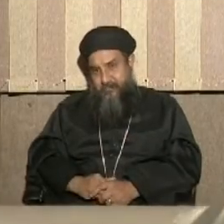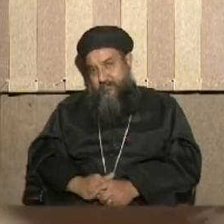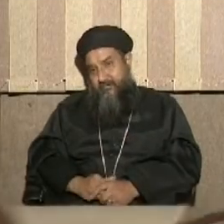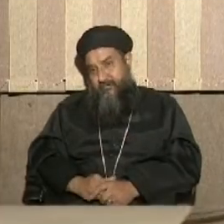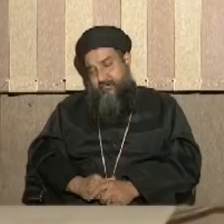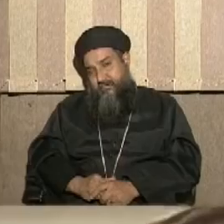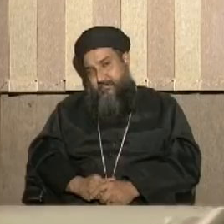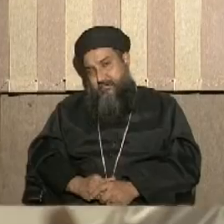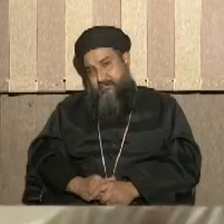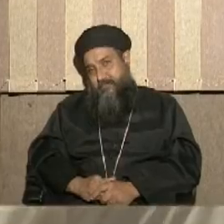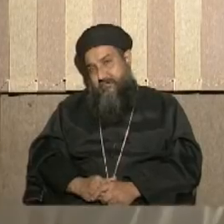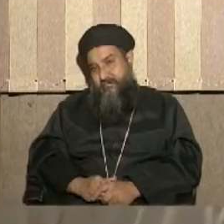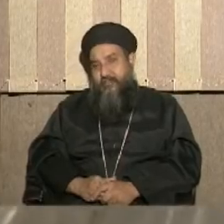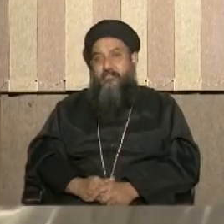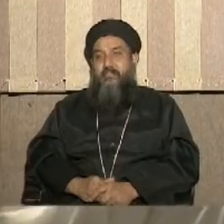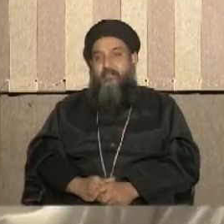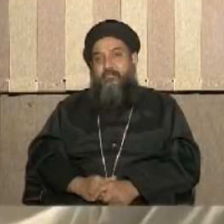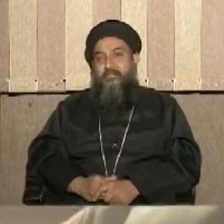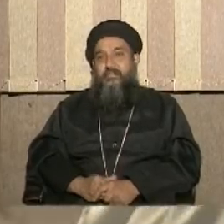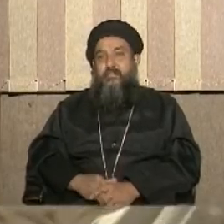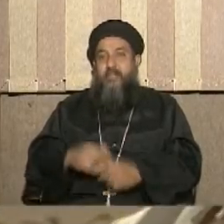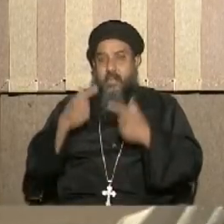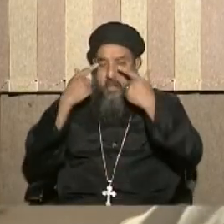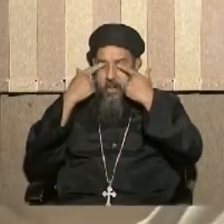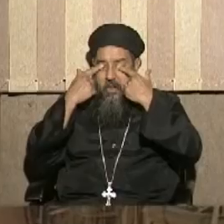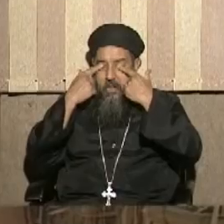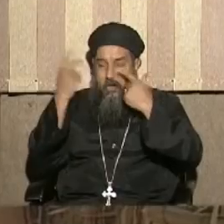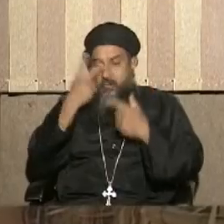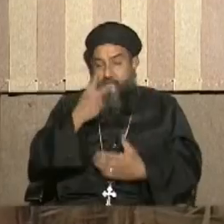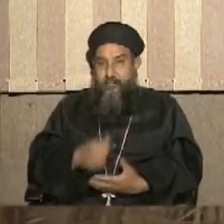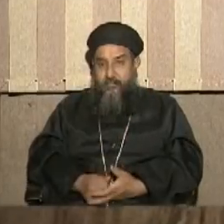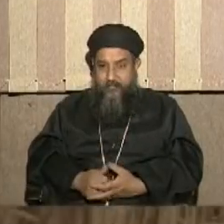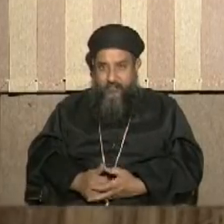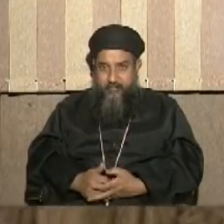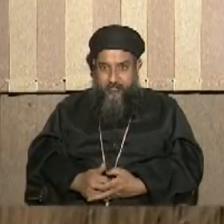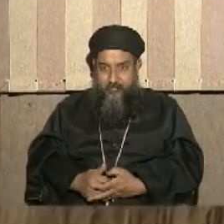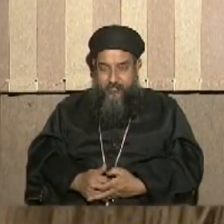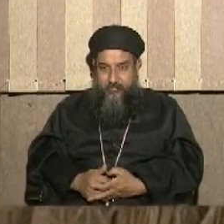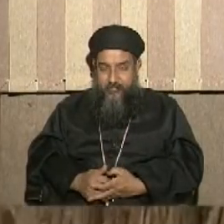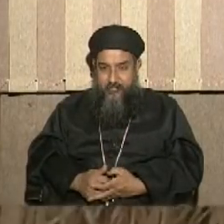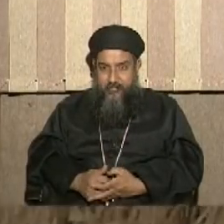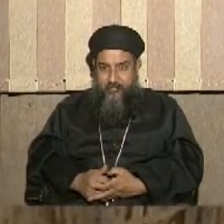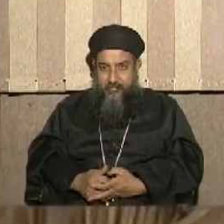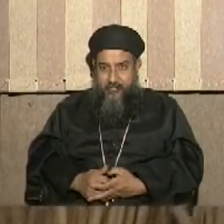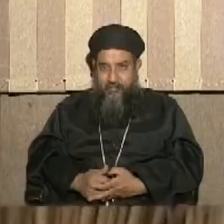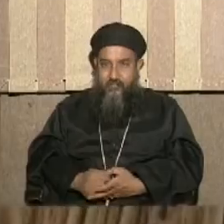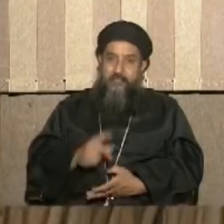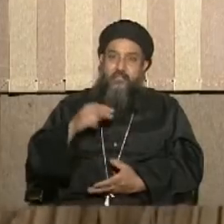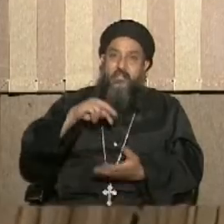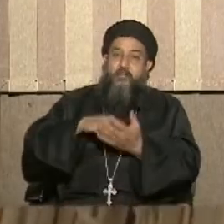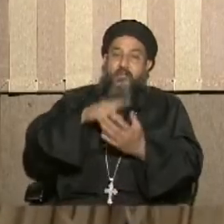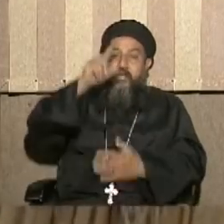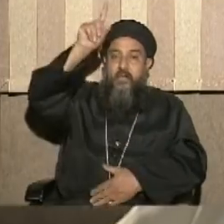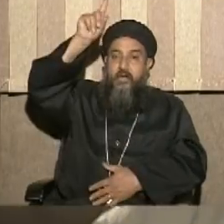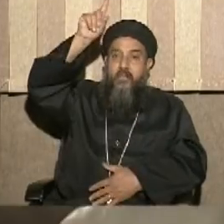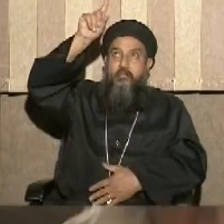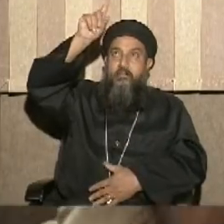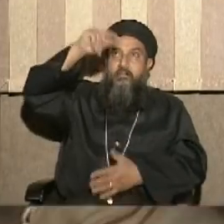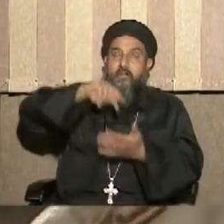احنا ارحمونا، احنا عمي ومشلولين. وماله، ربنا يعمل فيكم اللي